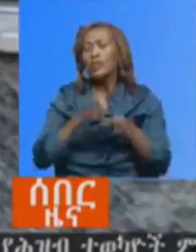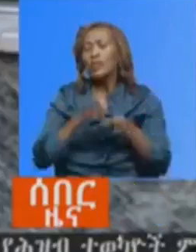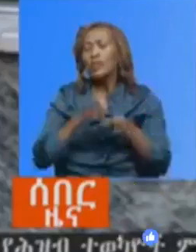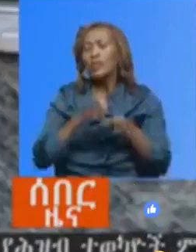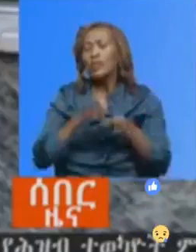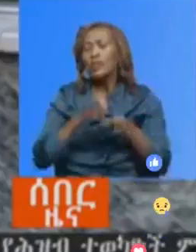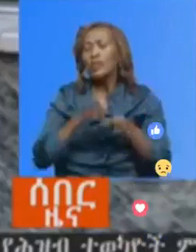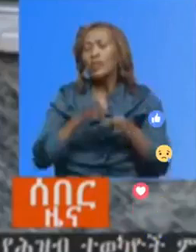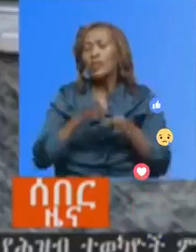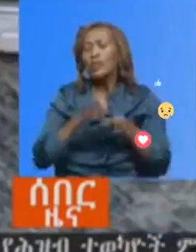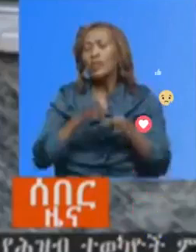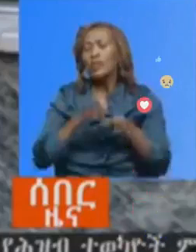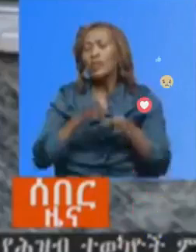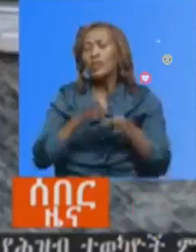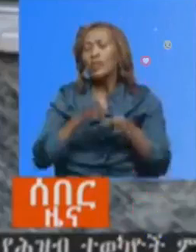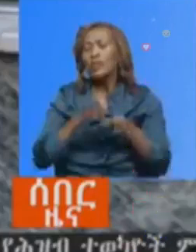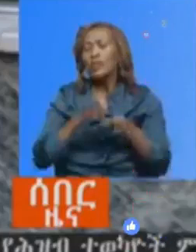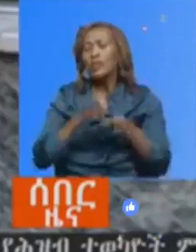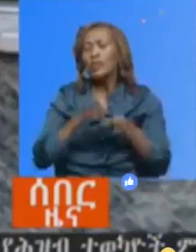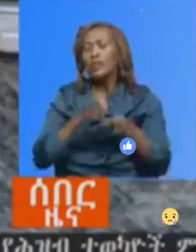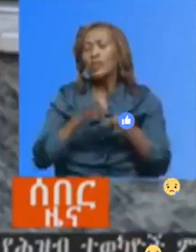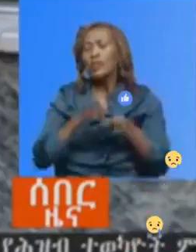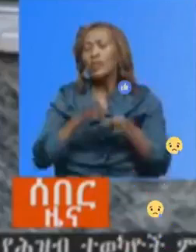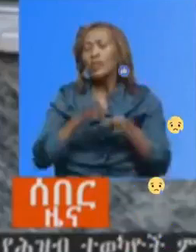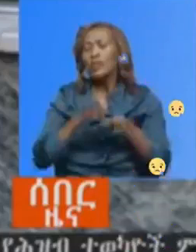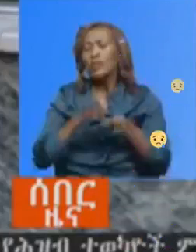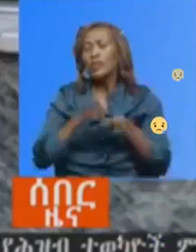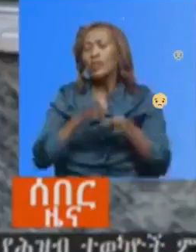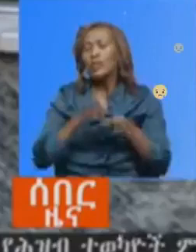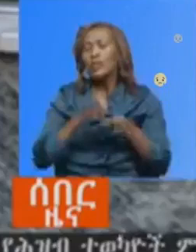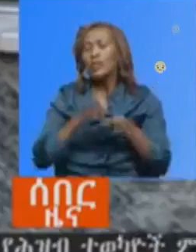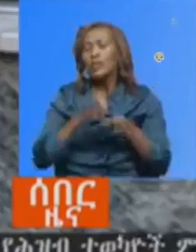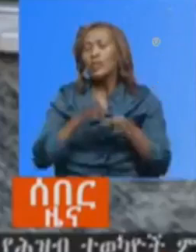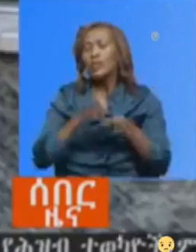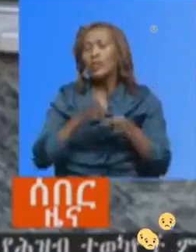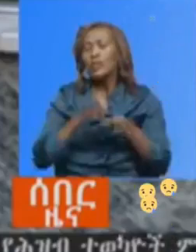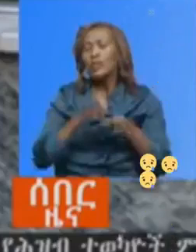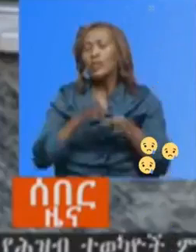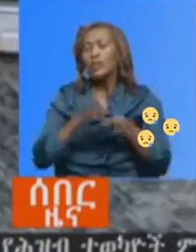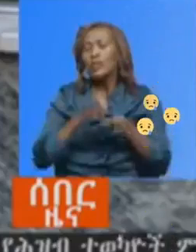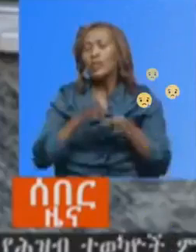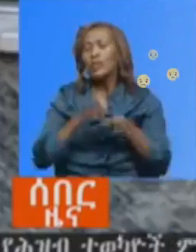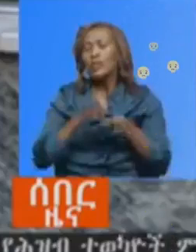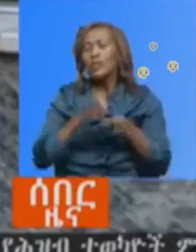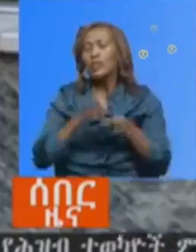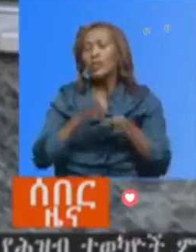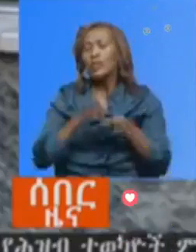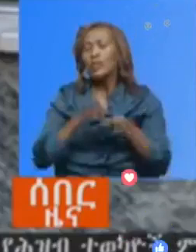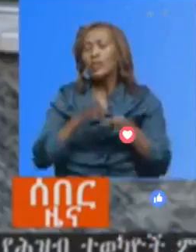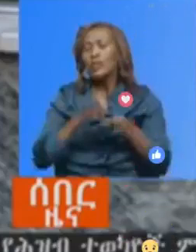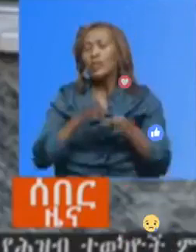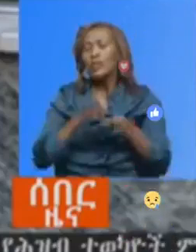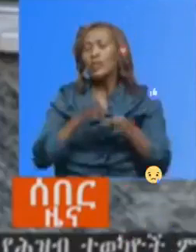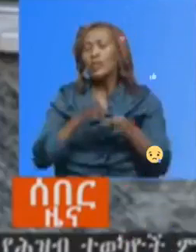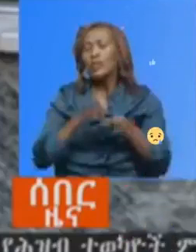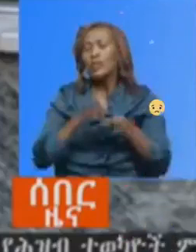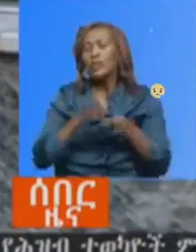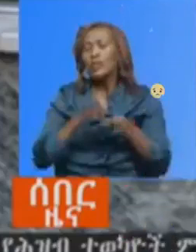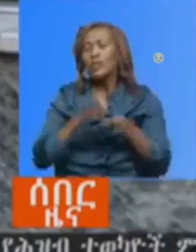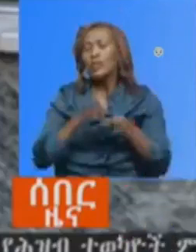በመጨረሻም ከትግል ጓዶቼ በዝለት ጊዜ ብርታት በድካም ጊዜ ኃይል